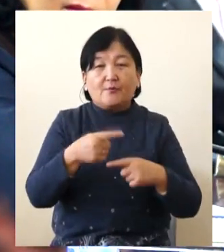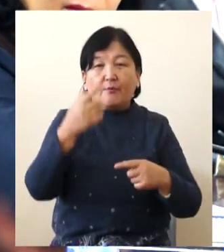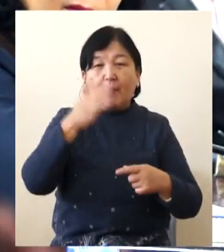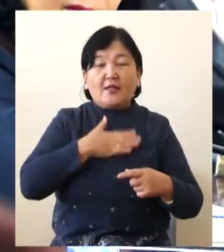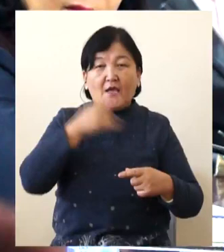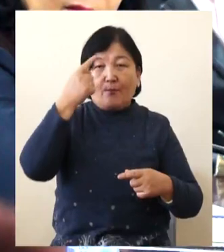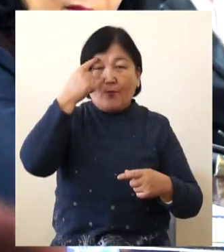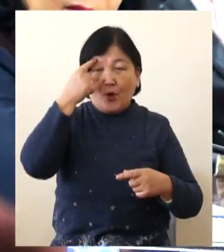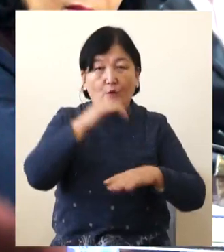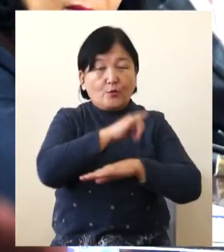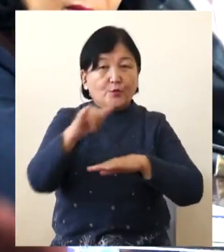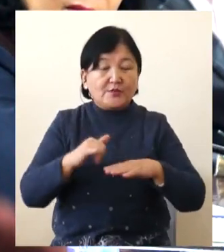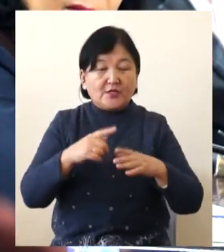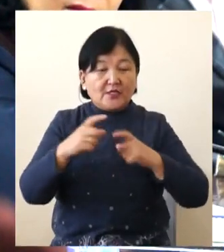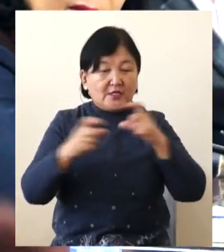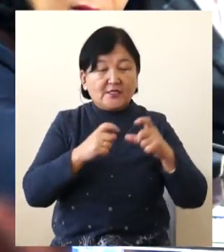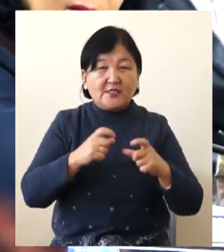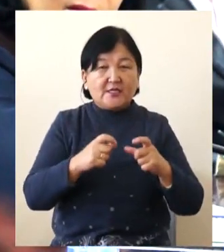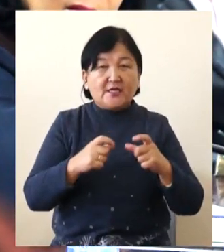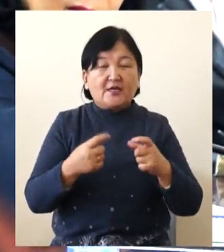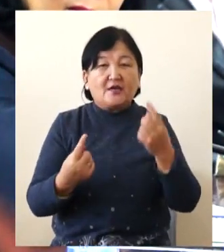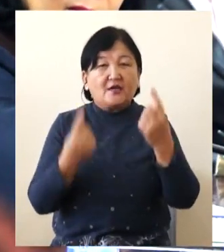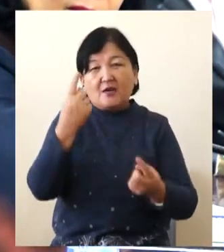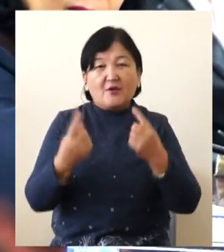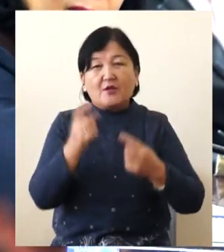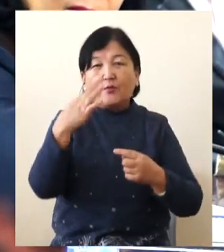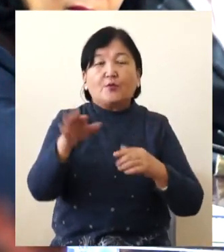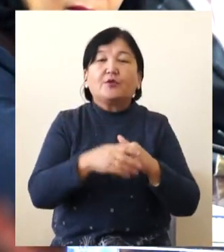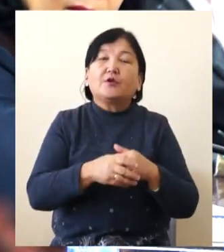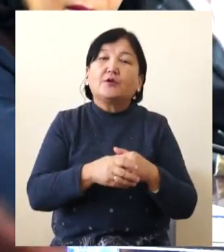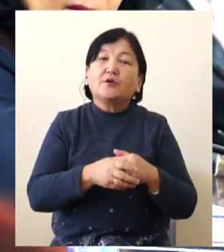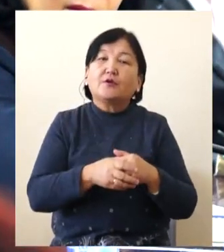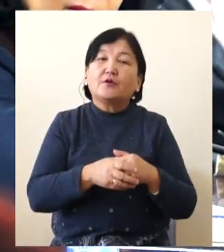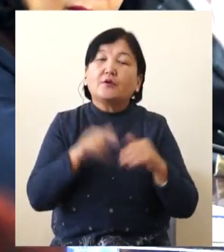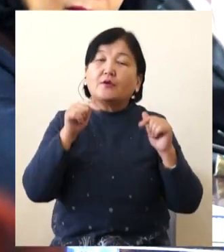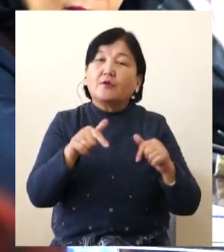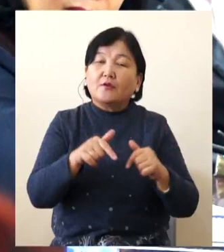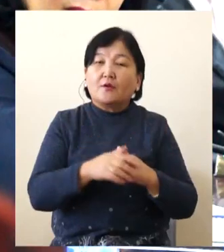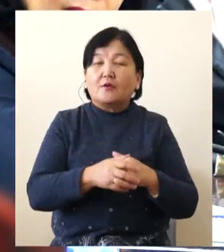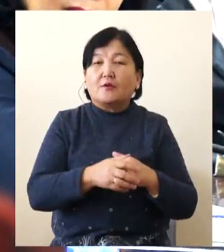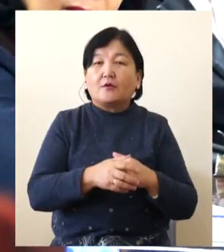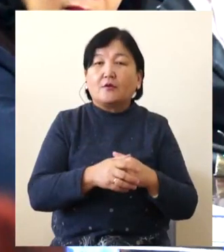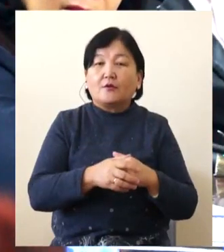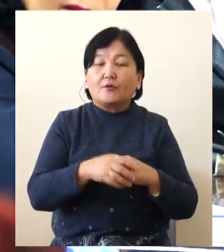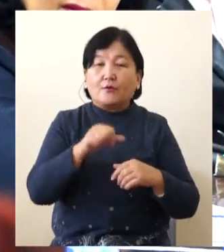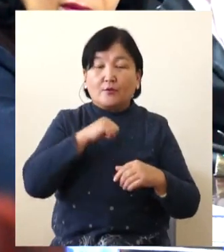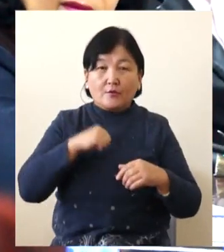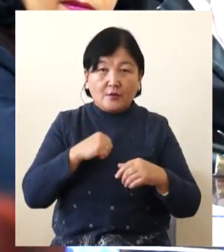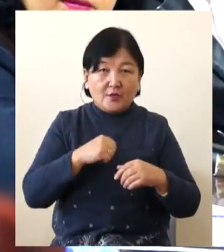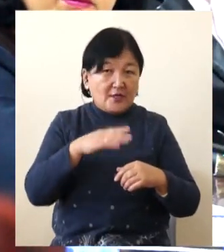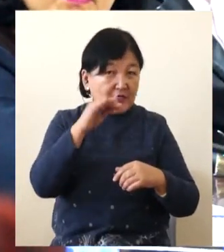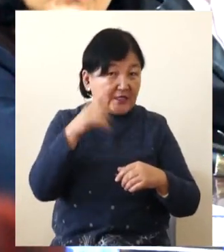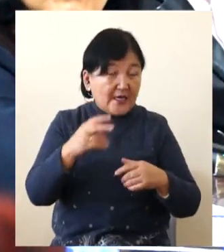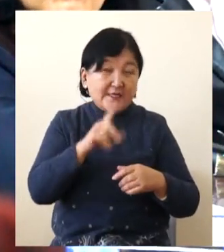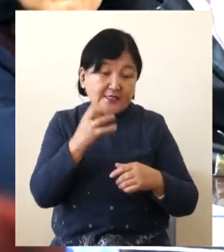яг энэ дэлхийн хамгаалагч нь яаж нөлөөлнө гэдэггүй. Тэгээд ямар ч хэсэг нь жоохон гэр бүл ч юм уу өөрийнхөө энд авч үзэхэд бол